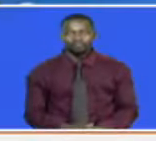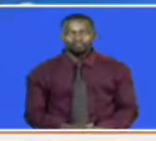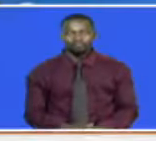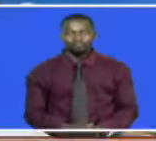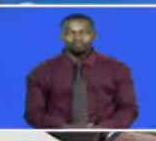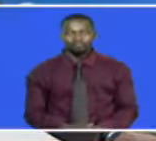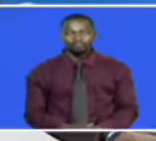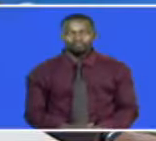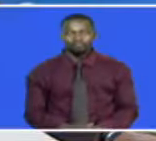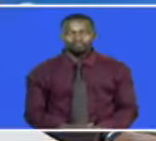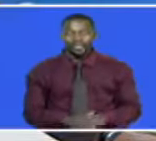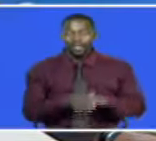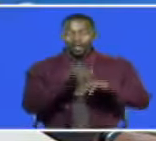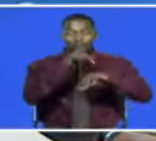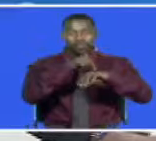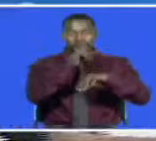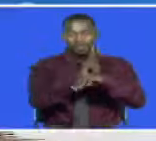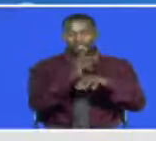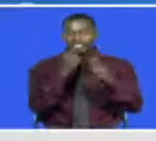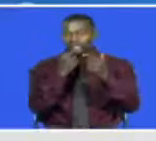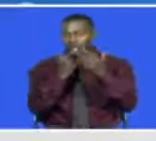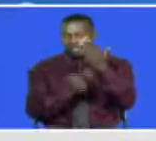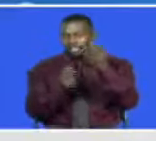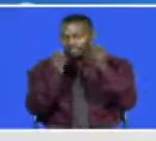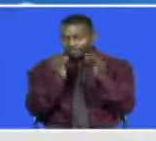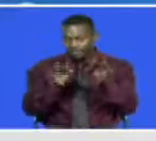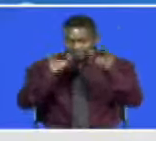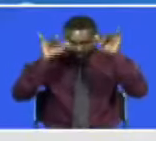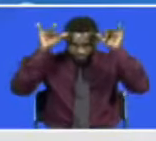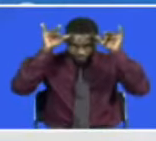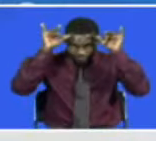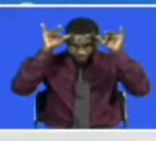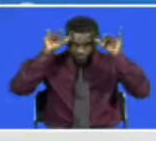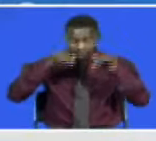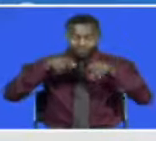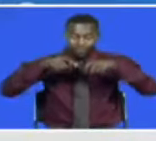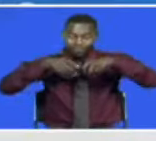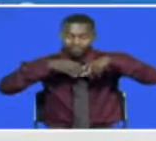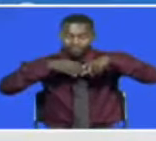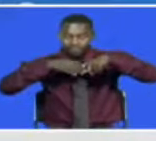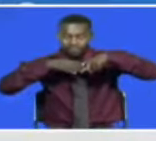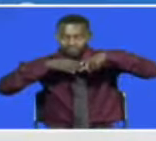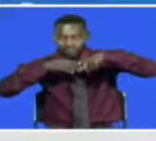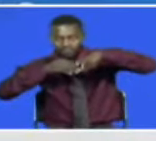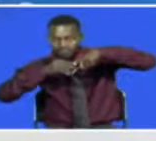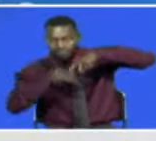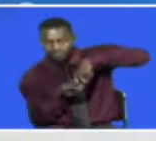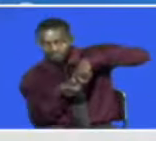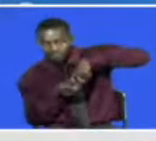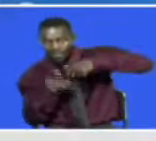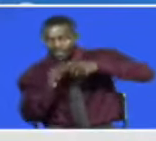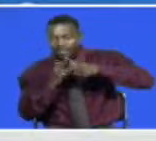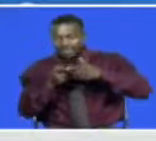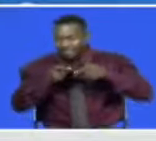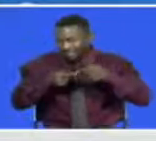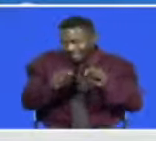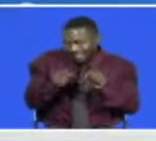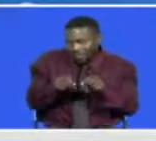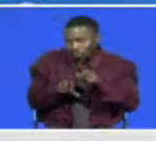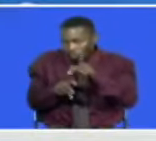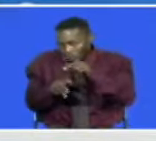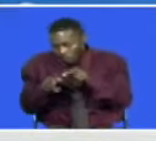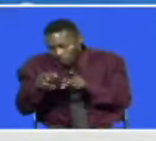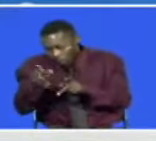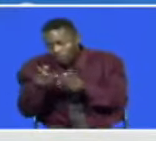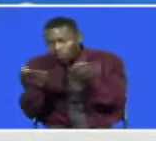Na waswahili husema ng'ombe akivunjika guu ama mguu wake hujikokota na kuelekea zizini. Hiyo ndio hali